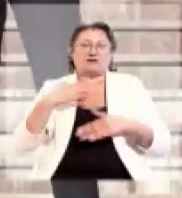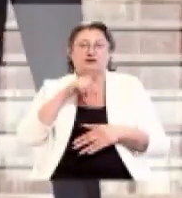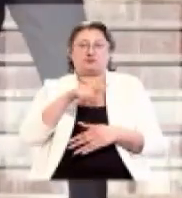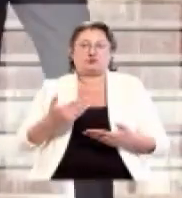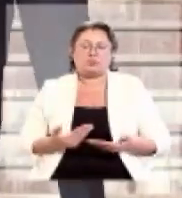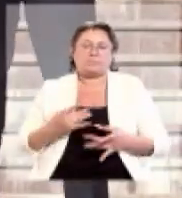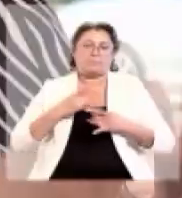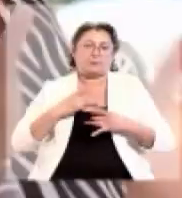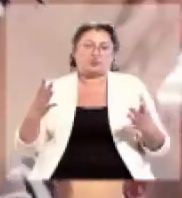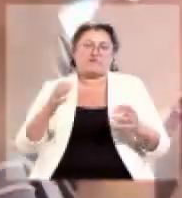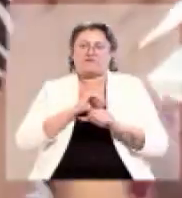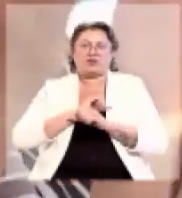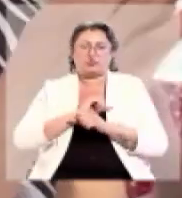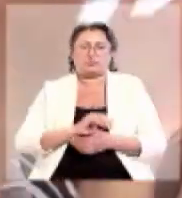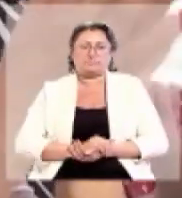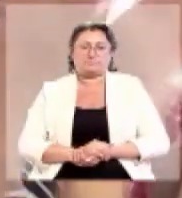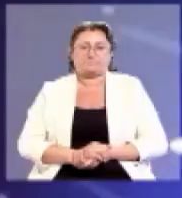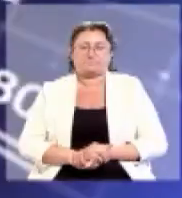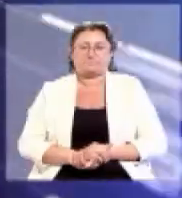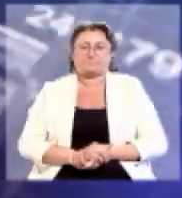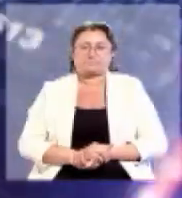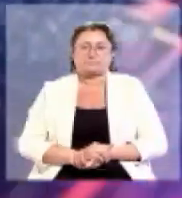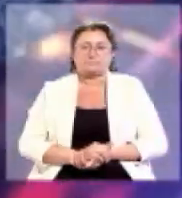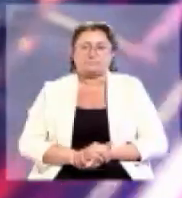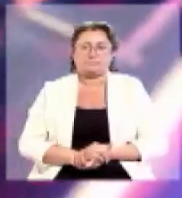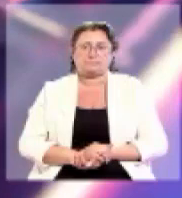жителей в праздничные выходные.